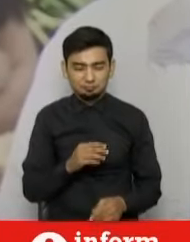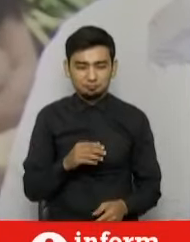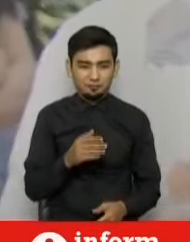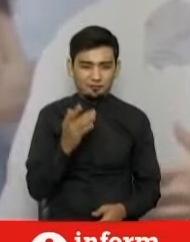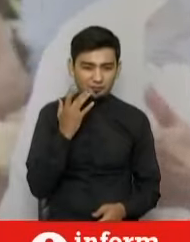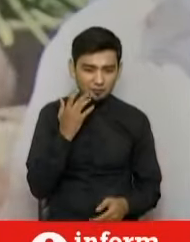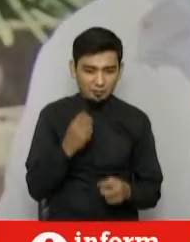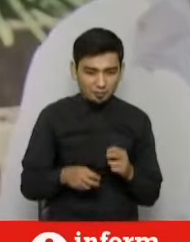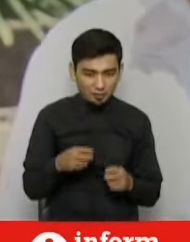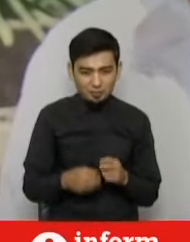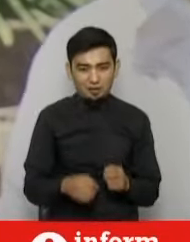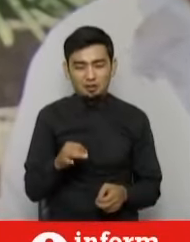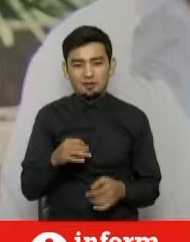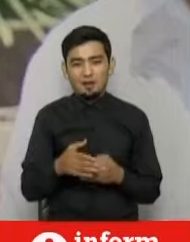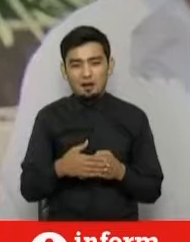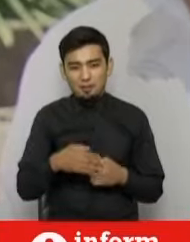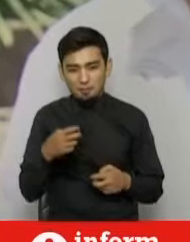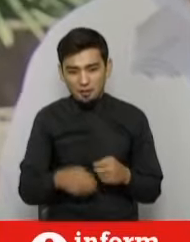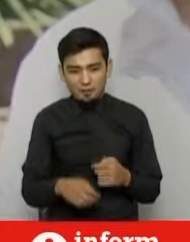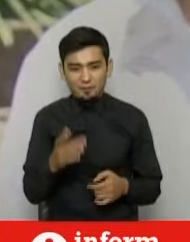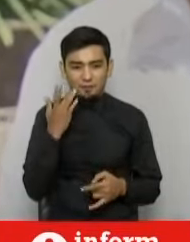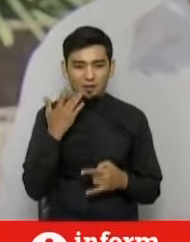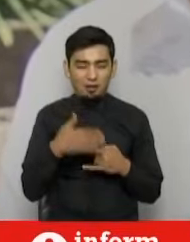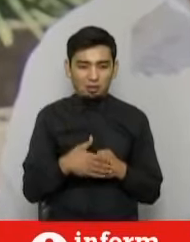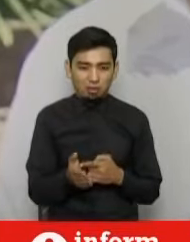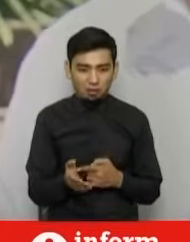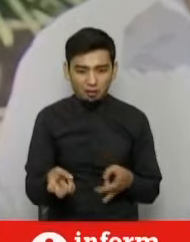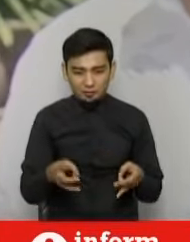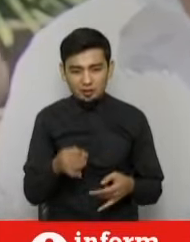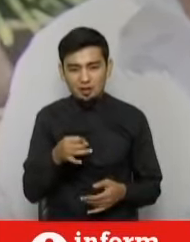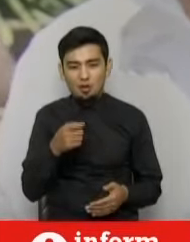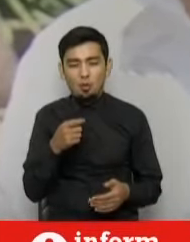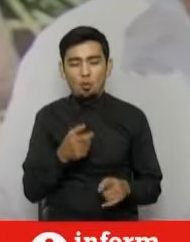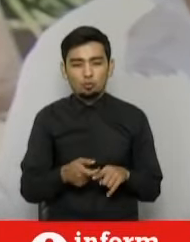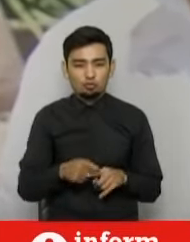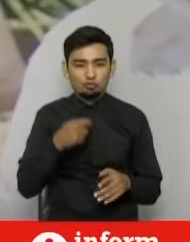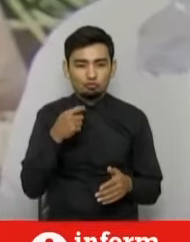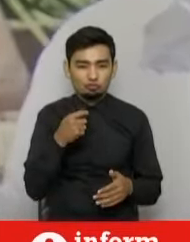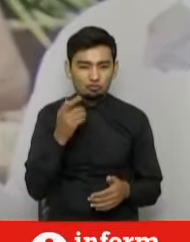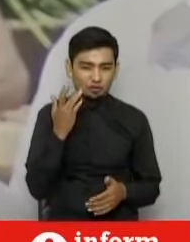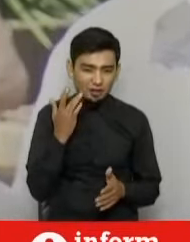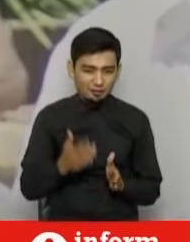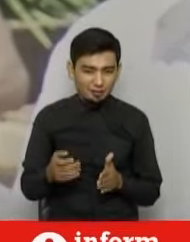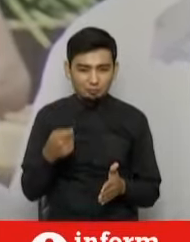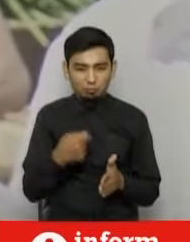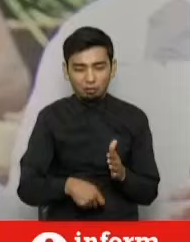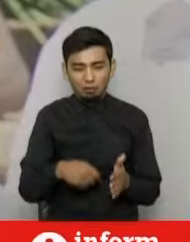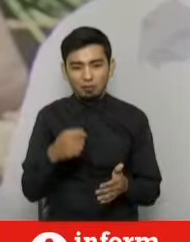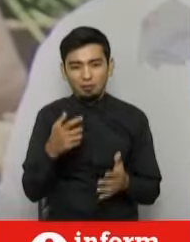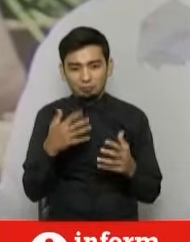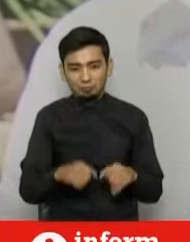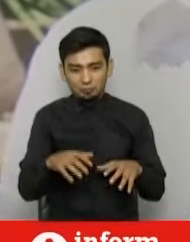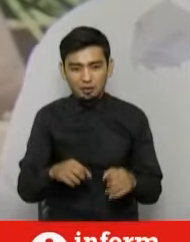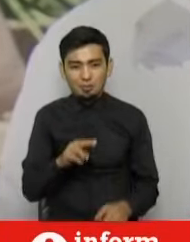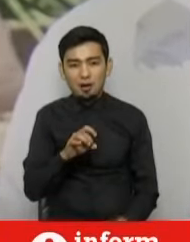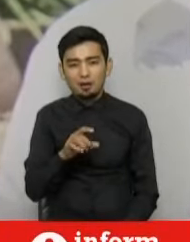срывы доводчиков дверей, у нас постоянно открытые двери. Очень частое отключение, которых за 17 лет ранее не было, на паркинге света. То есть ты